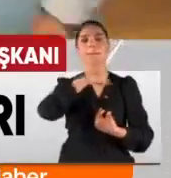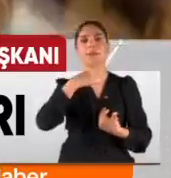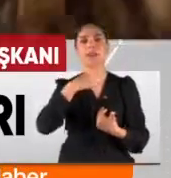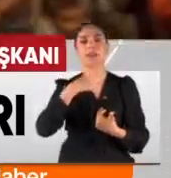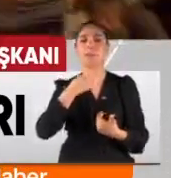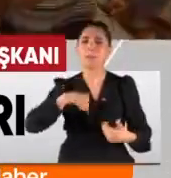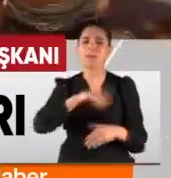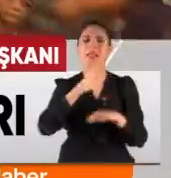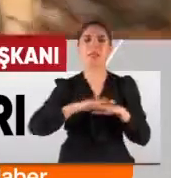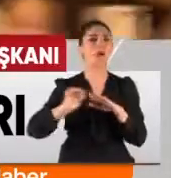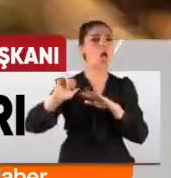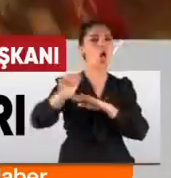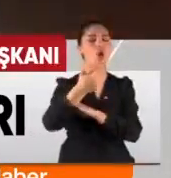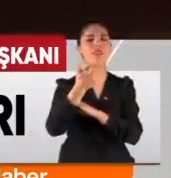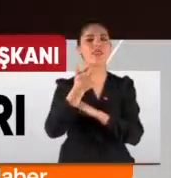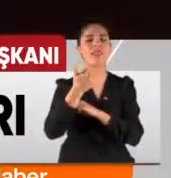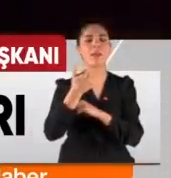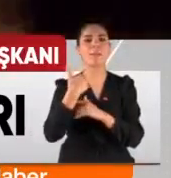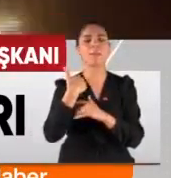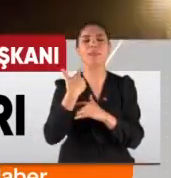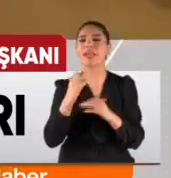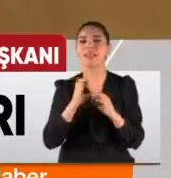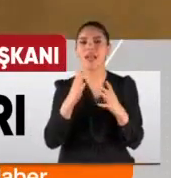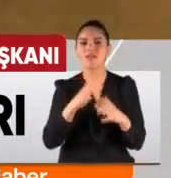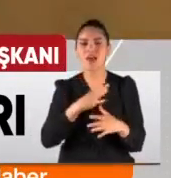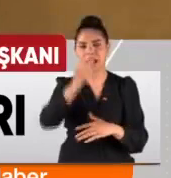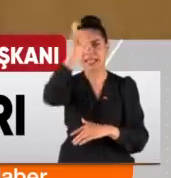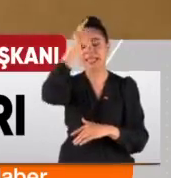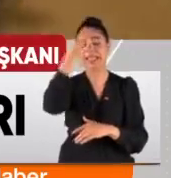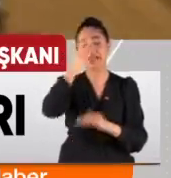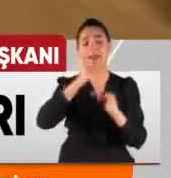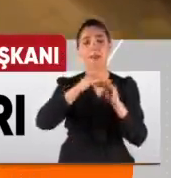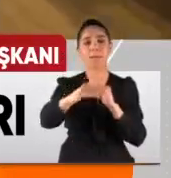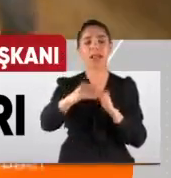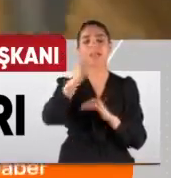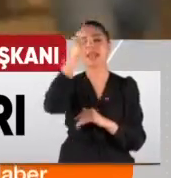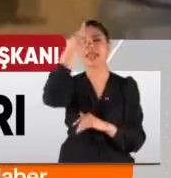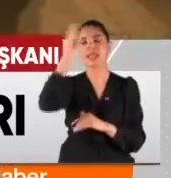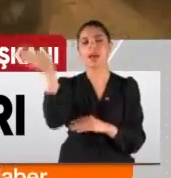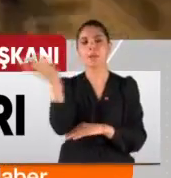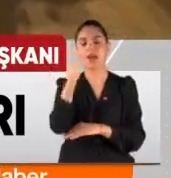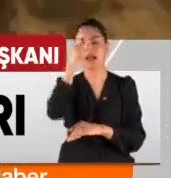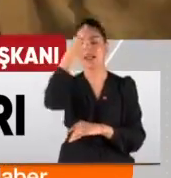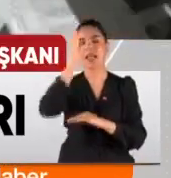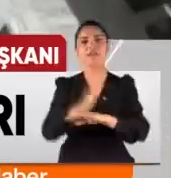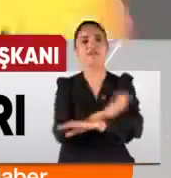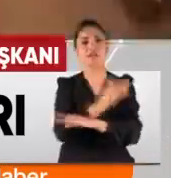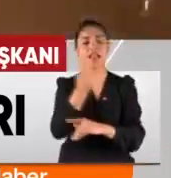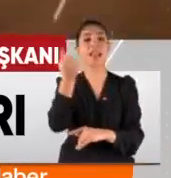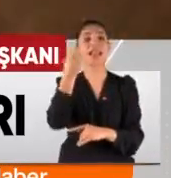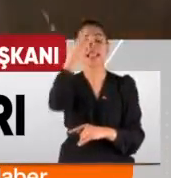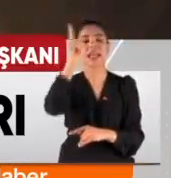Biz yapan en önemli değerlerimiz olan tek millet, tek bayrak, tek vatan, tek